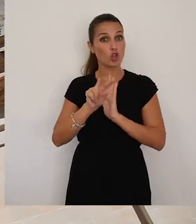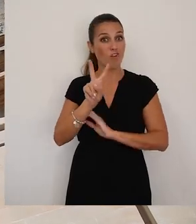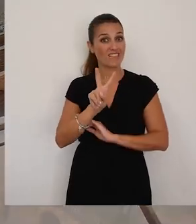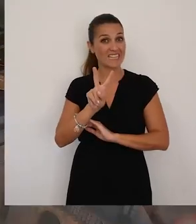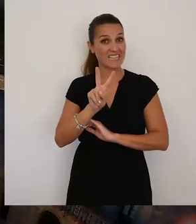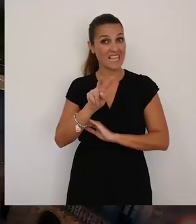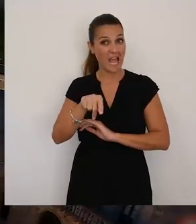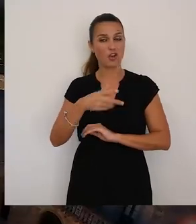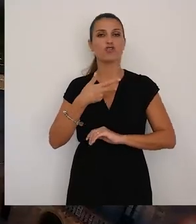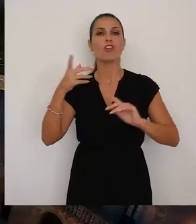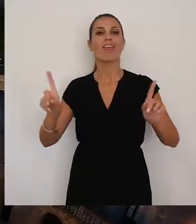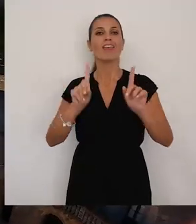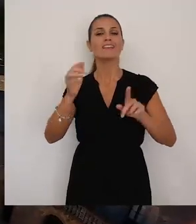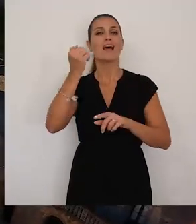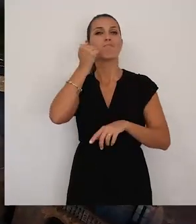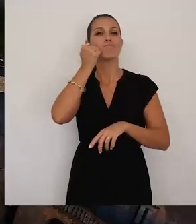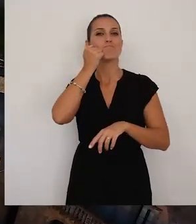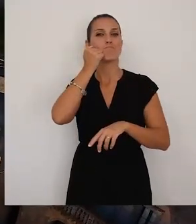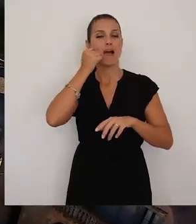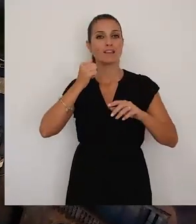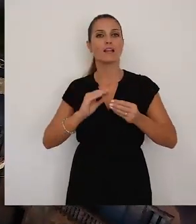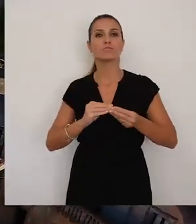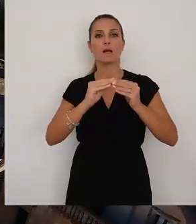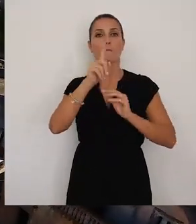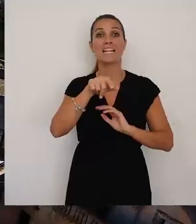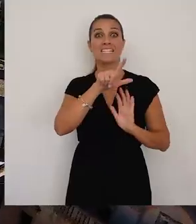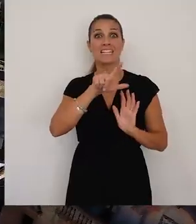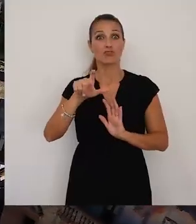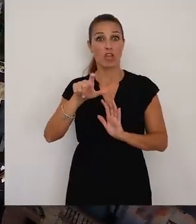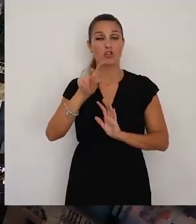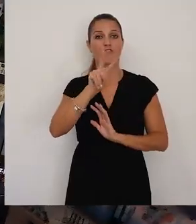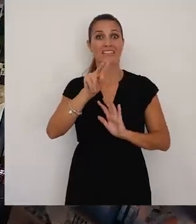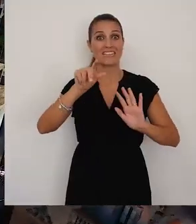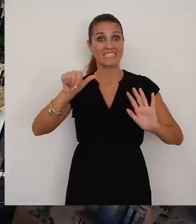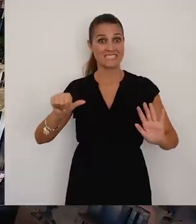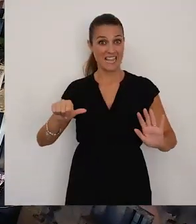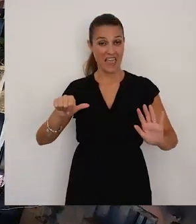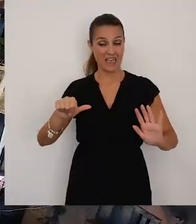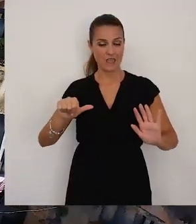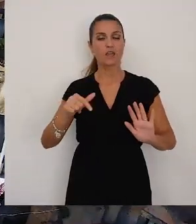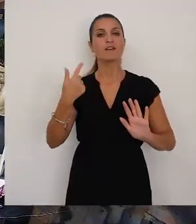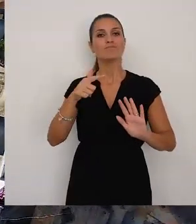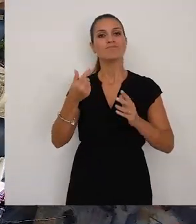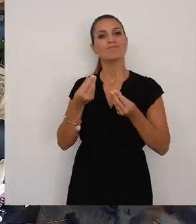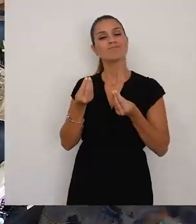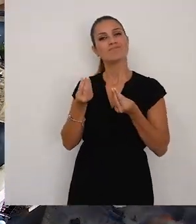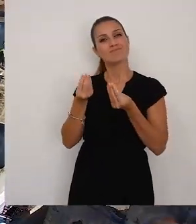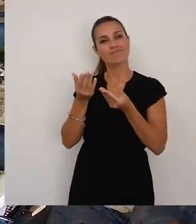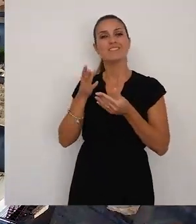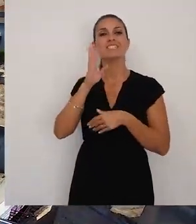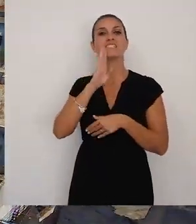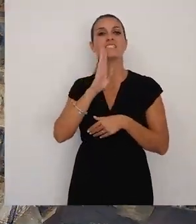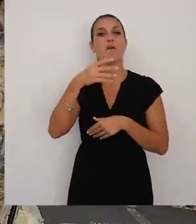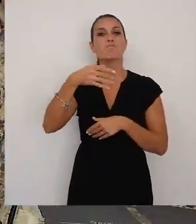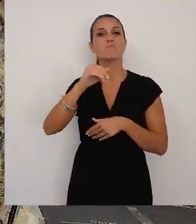di Vitigliano è delineato dalla chiesa matrice, edificata nel 1726 e dedicata a San Michele